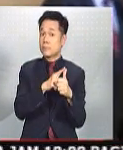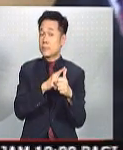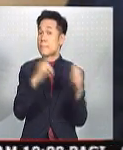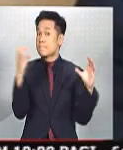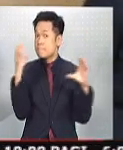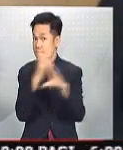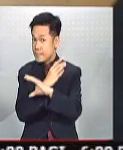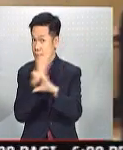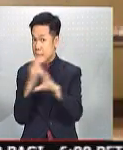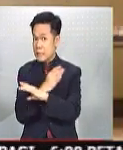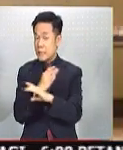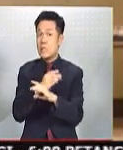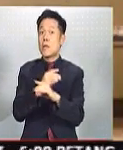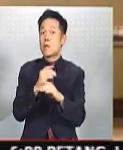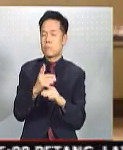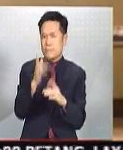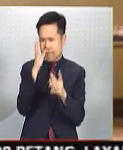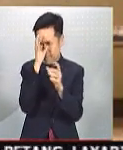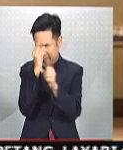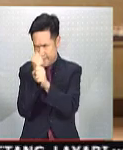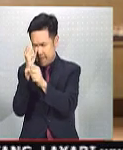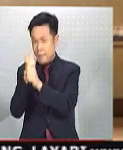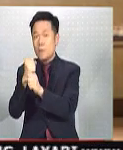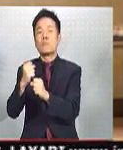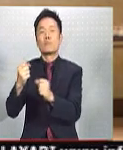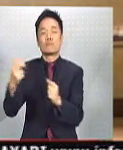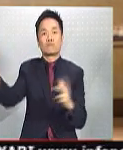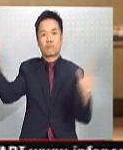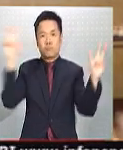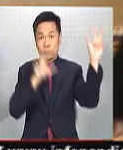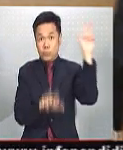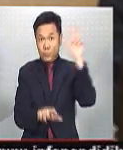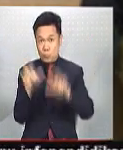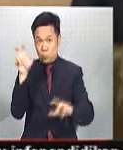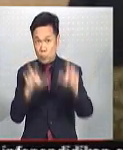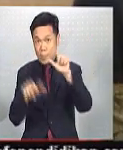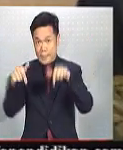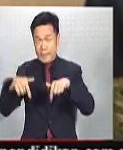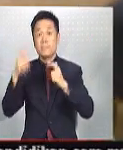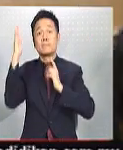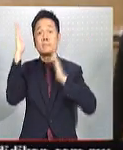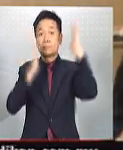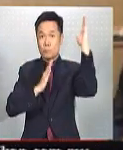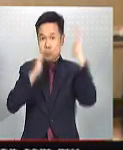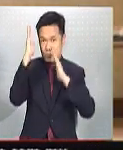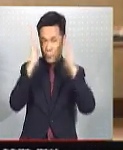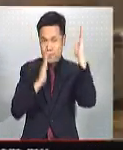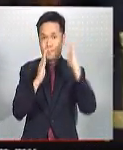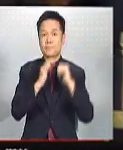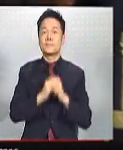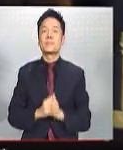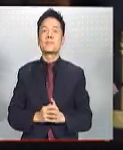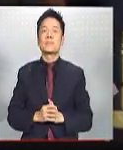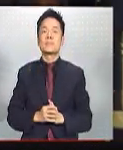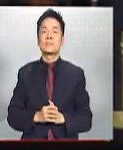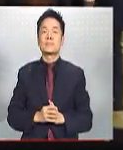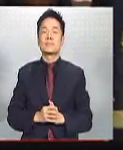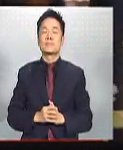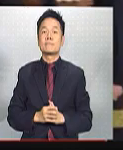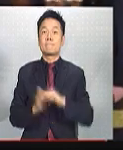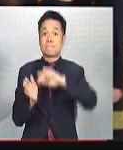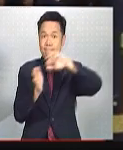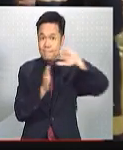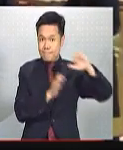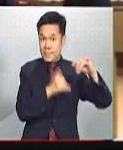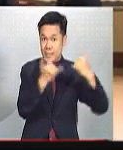untuk meyakinkan pelabur-pelabur supaya kembali ke Malaysia menjadikan destinasi pelaburan mereka.